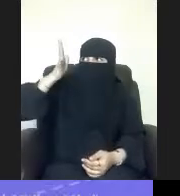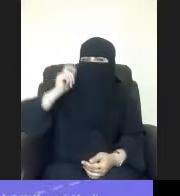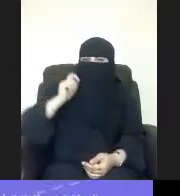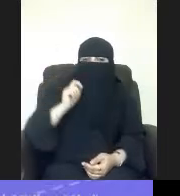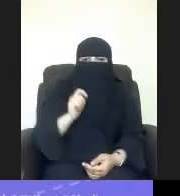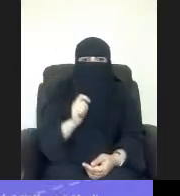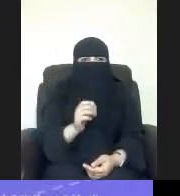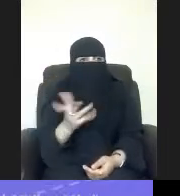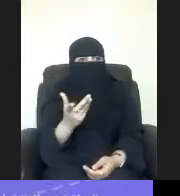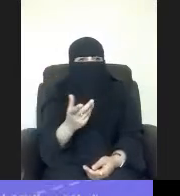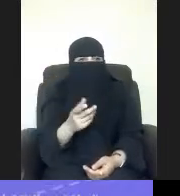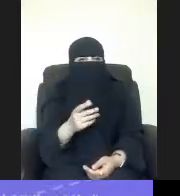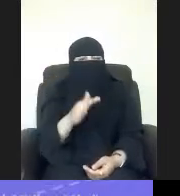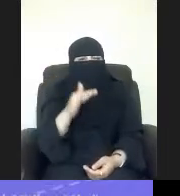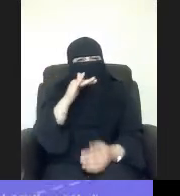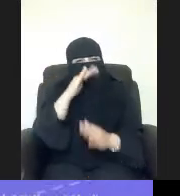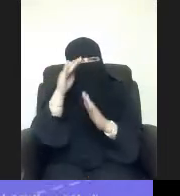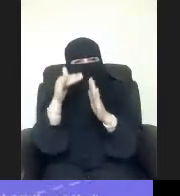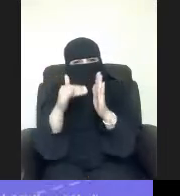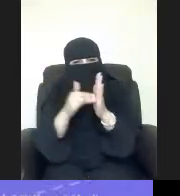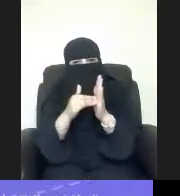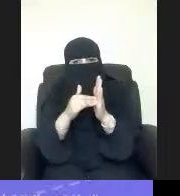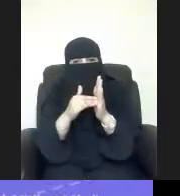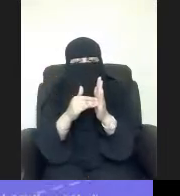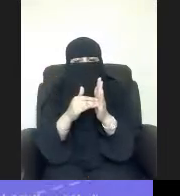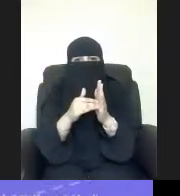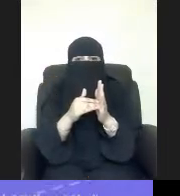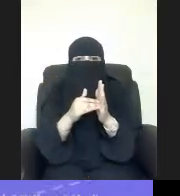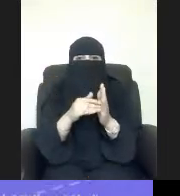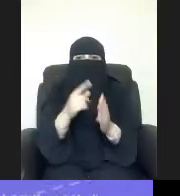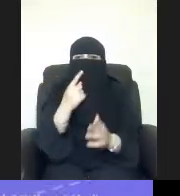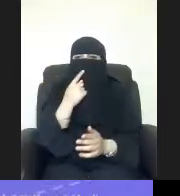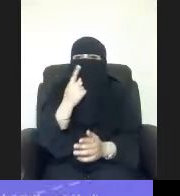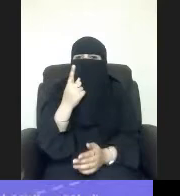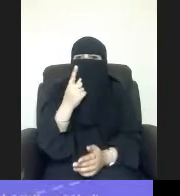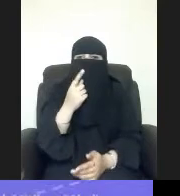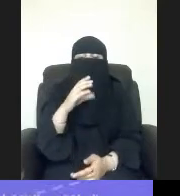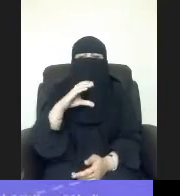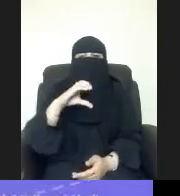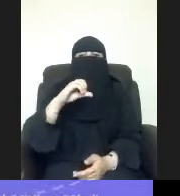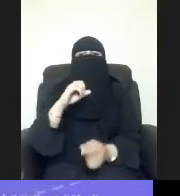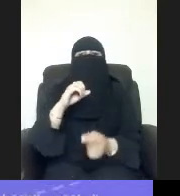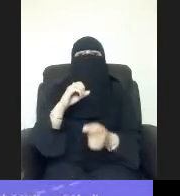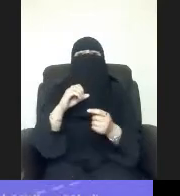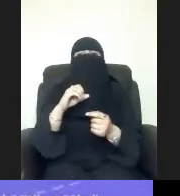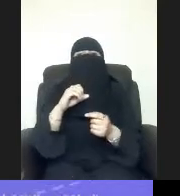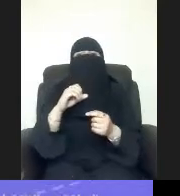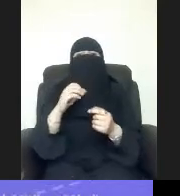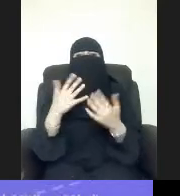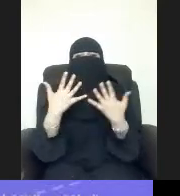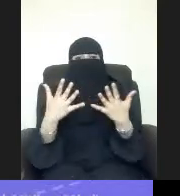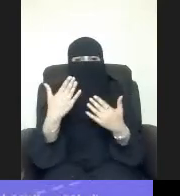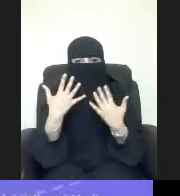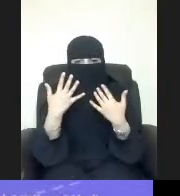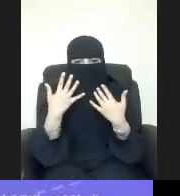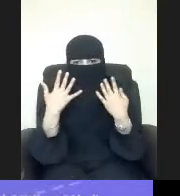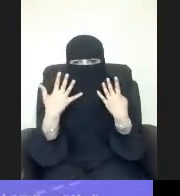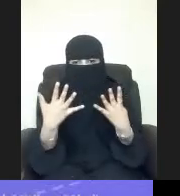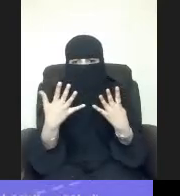أن حقيقة يعني أنا يمكنني ما هذا شيء نسيت، ما كتبته على في السلايد الأول الشريحة